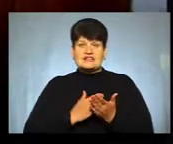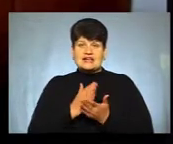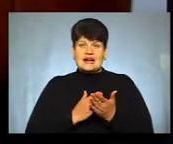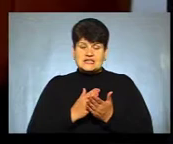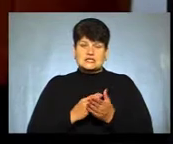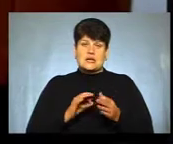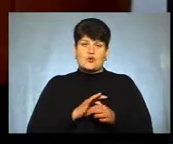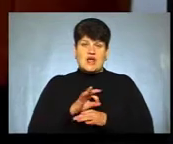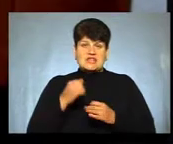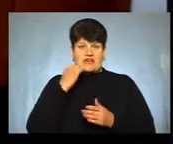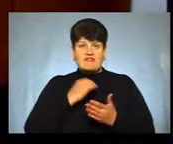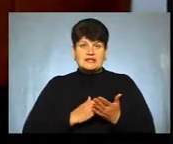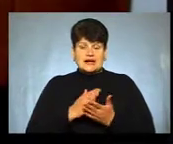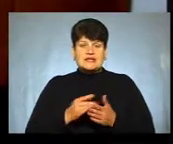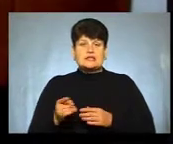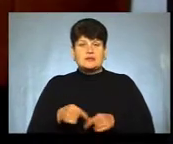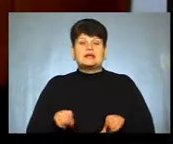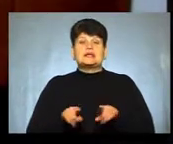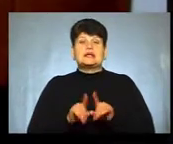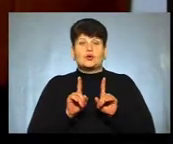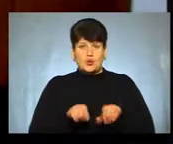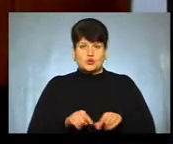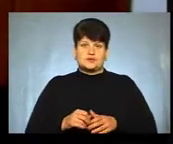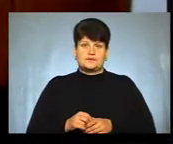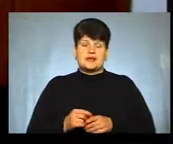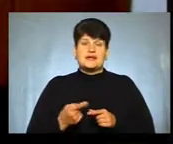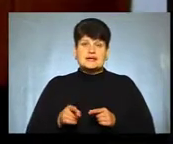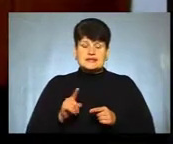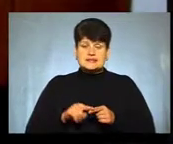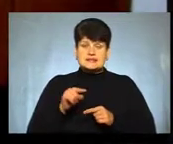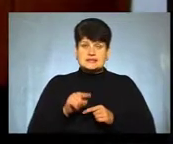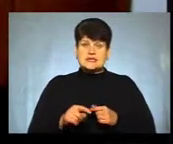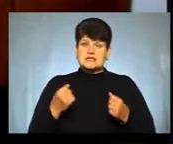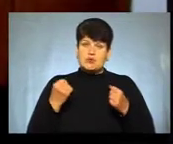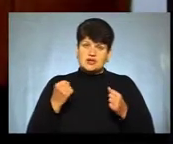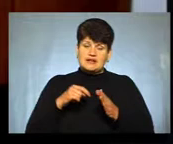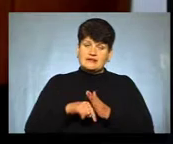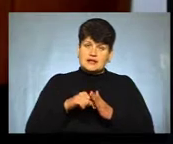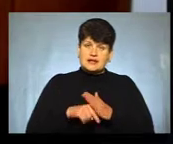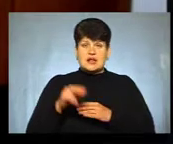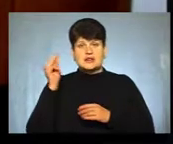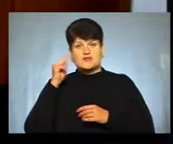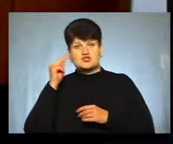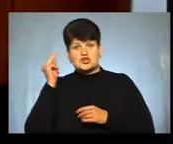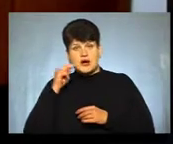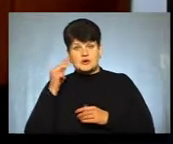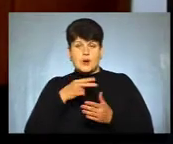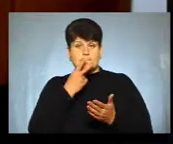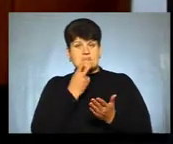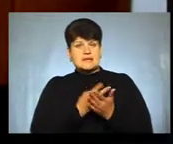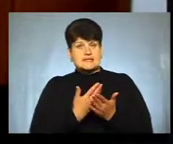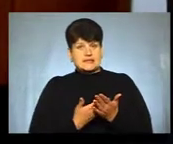ветеранів самих і тернополян також в тому числі. Так, це платформа спортивного характеру, навчального,